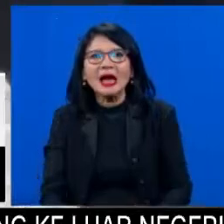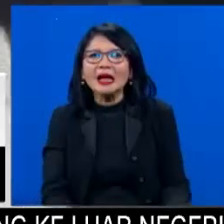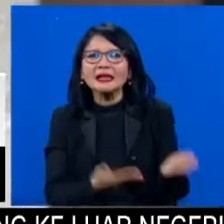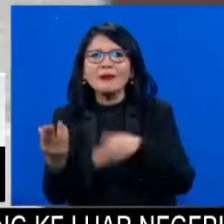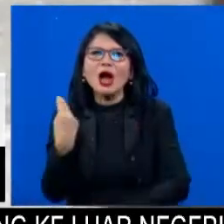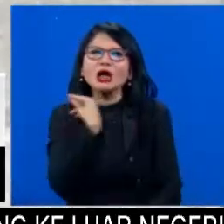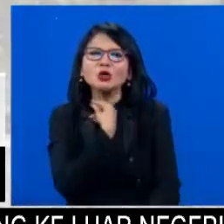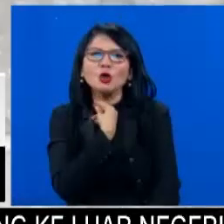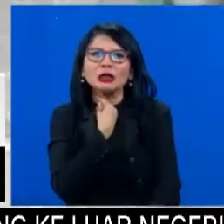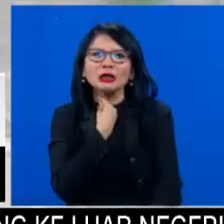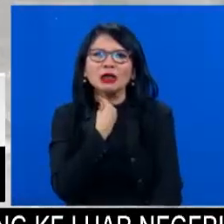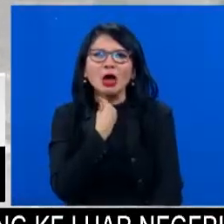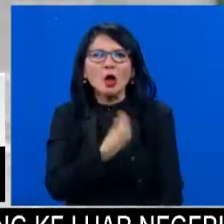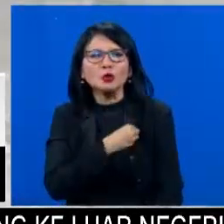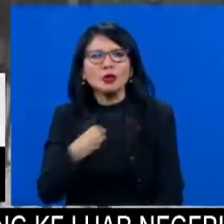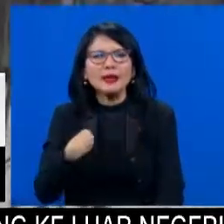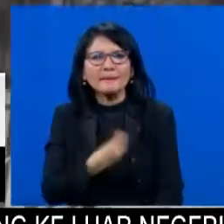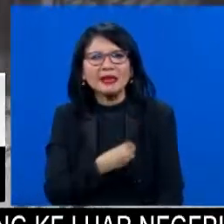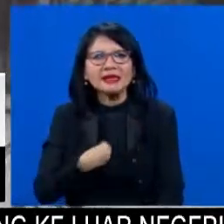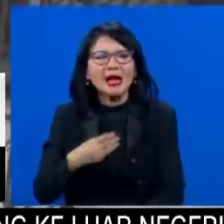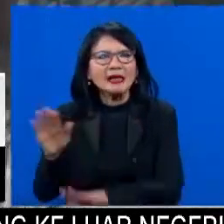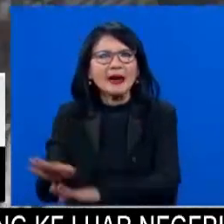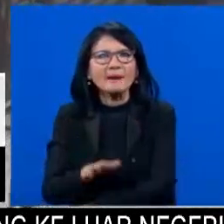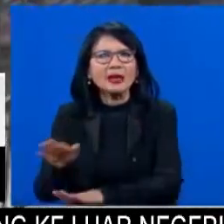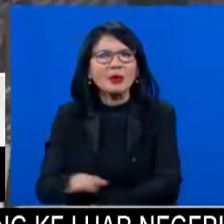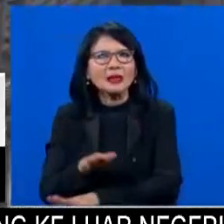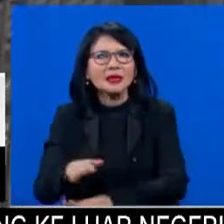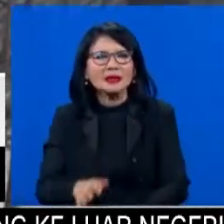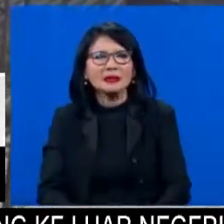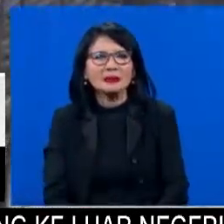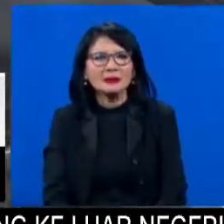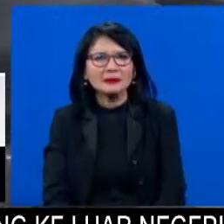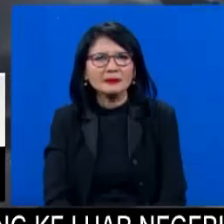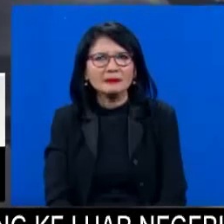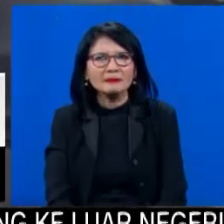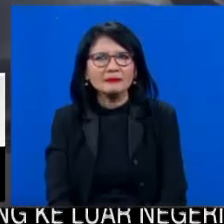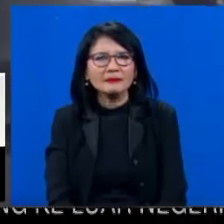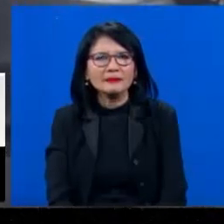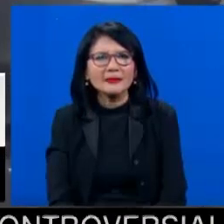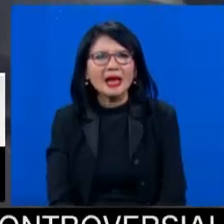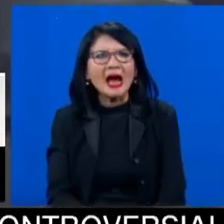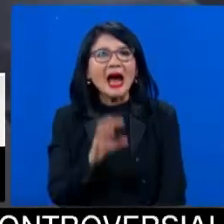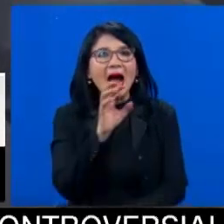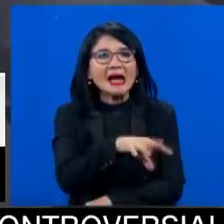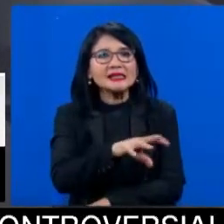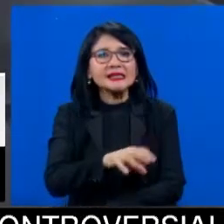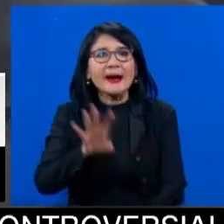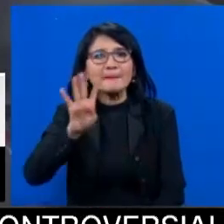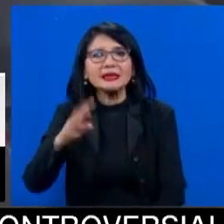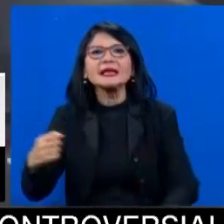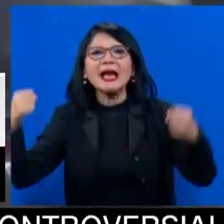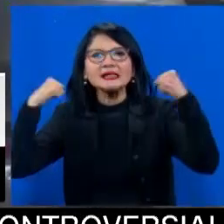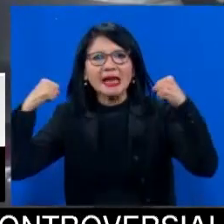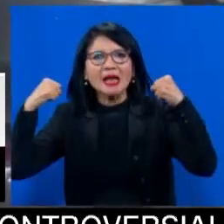dokter hewan untuk mendapatkan pemeriksaan dan perawatan kesehatan. Mereka ini yang 4 ini sehat semua, tanpa ada